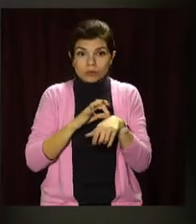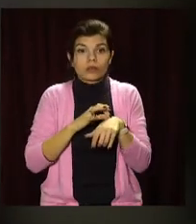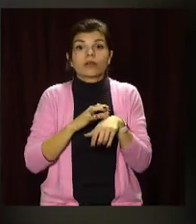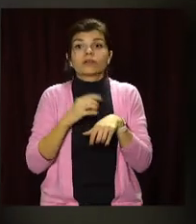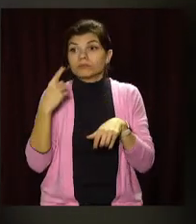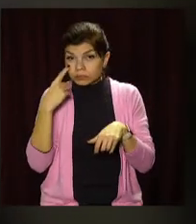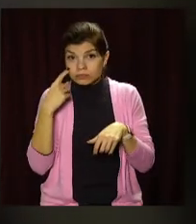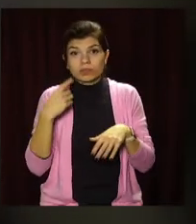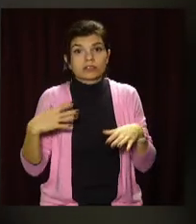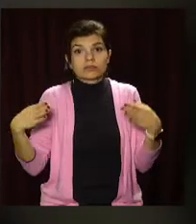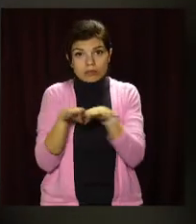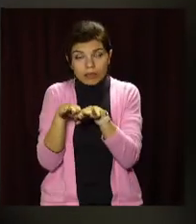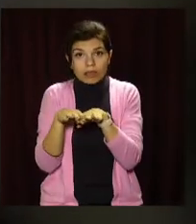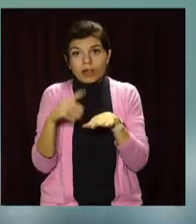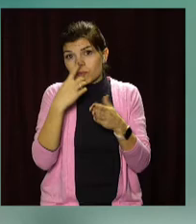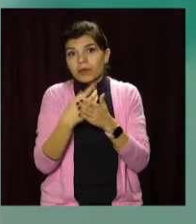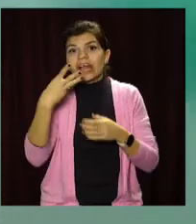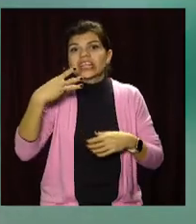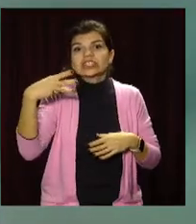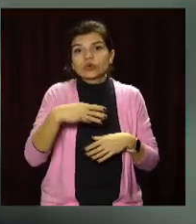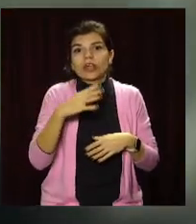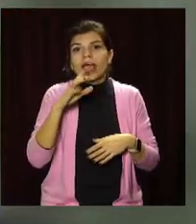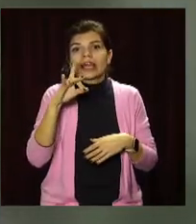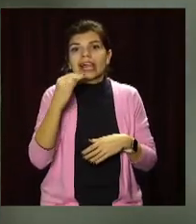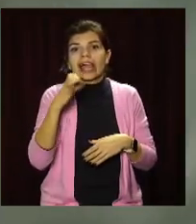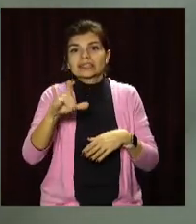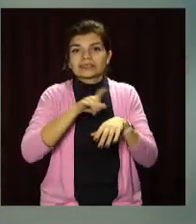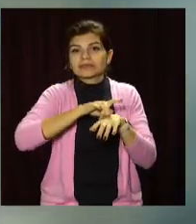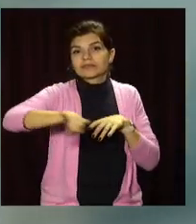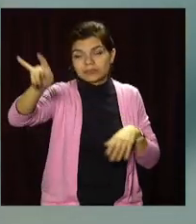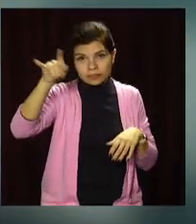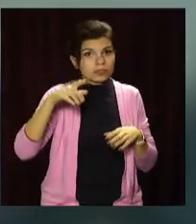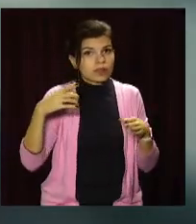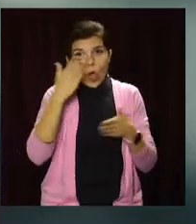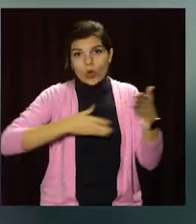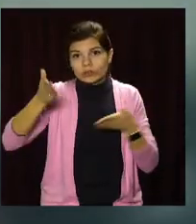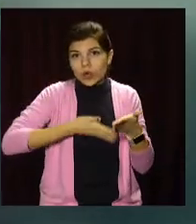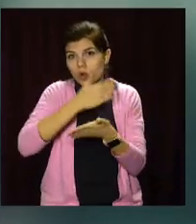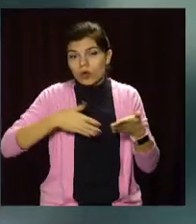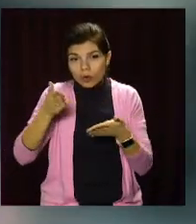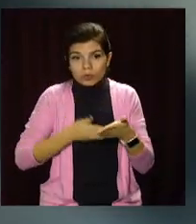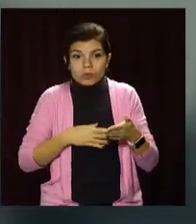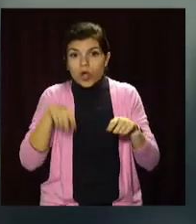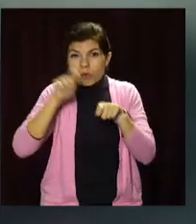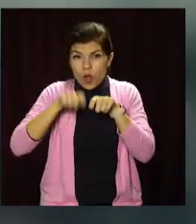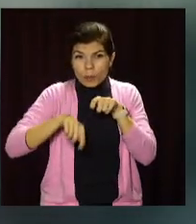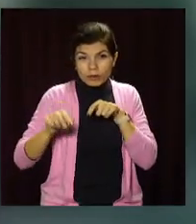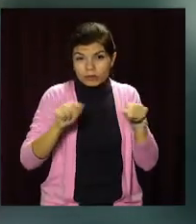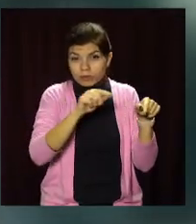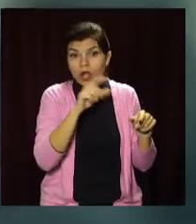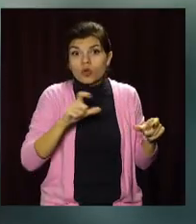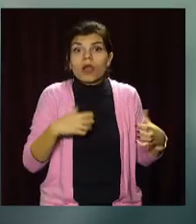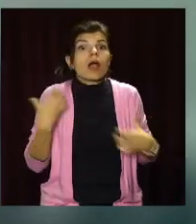закрили, скасували майже 300 рейсів, а весь персонал почали терміново тестувати. Серед пасажирів